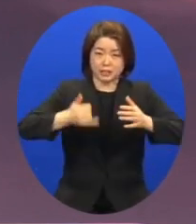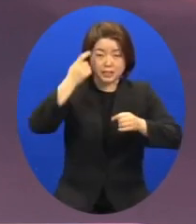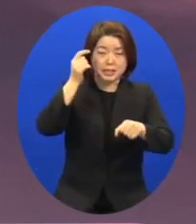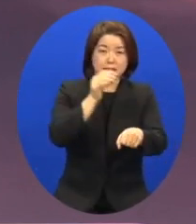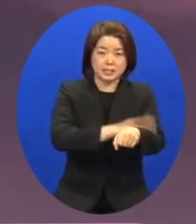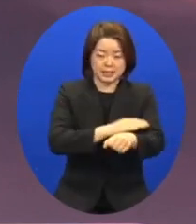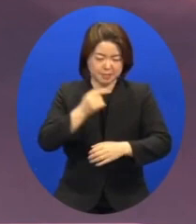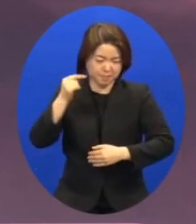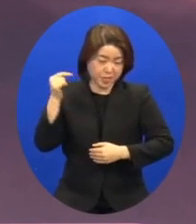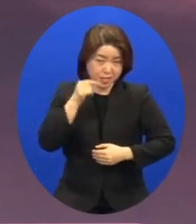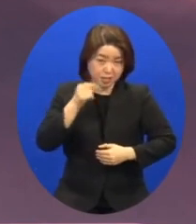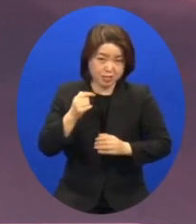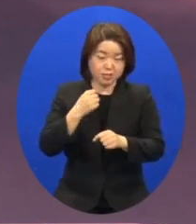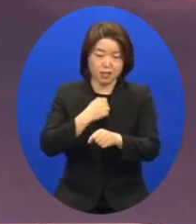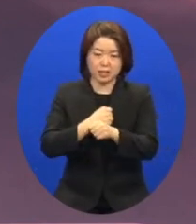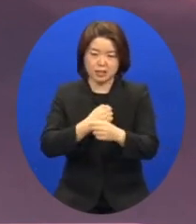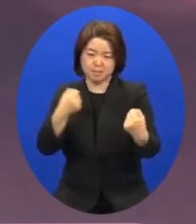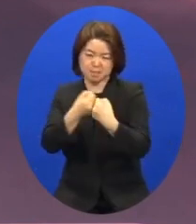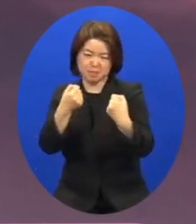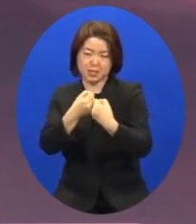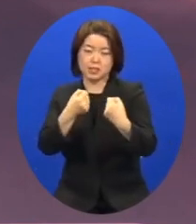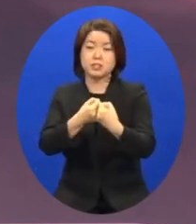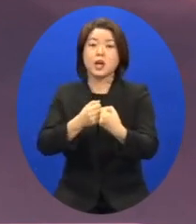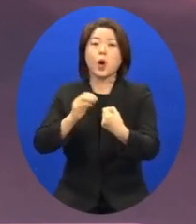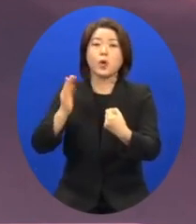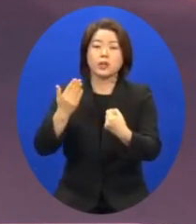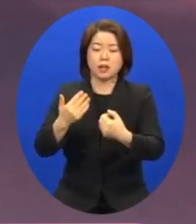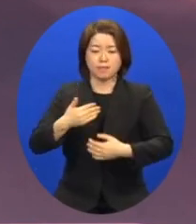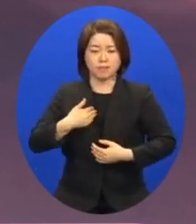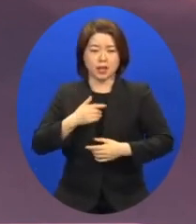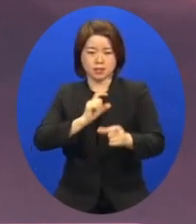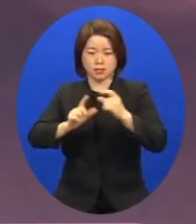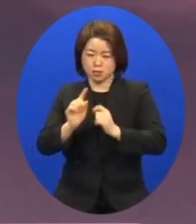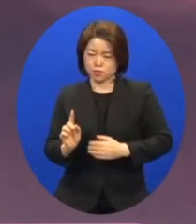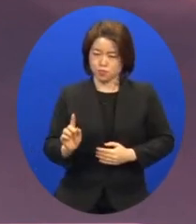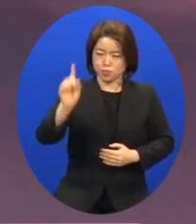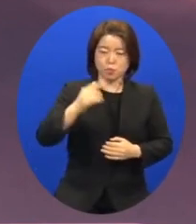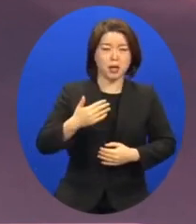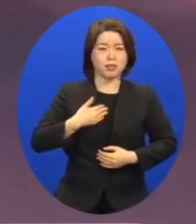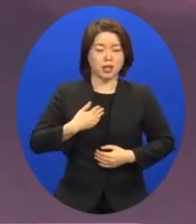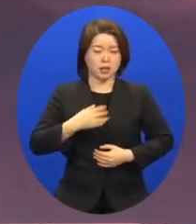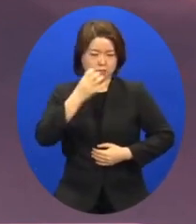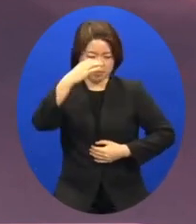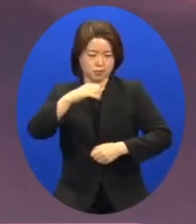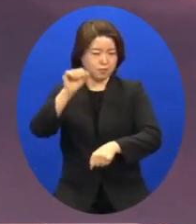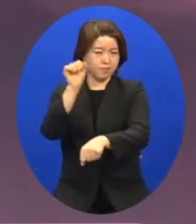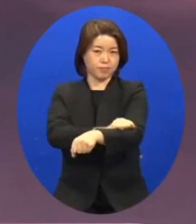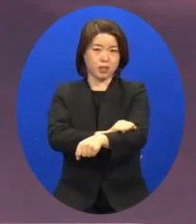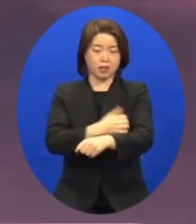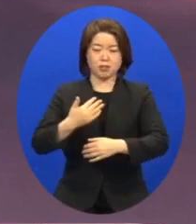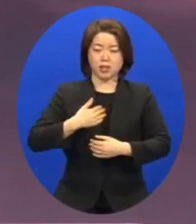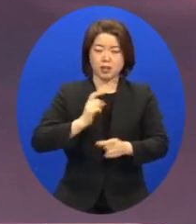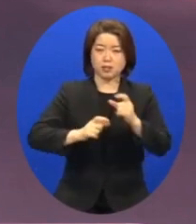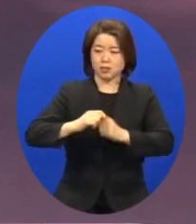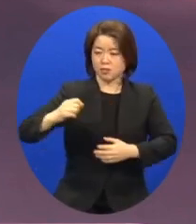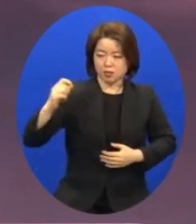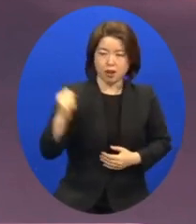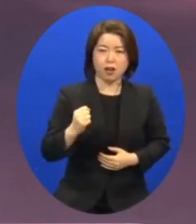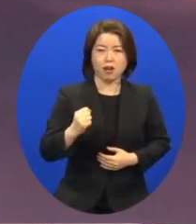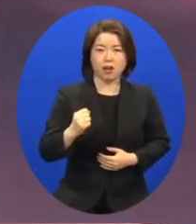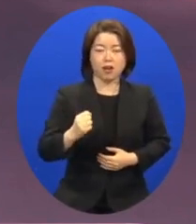철저하게 싸우는 것입니다 내가 더 높다 내가 더 잘랐다 내가 더 강하다